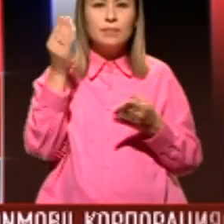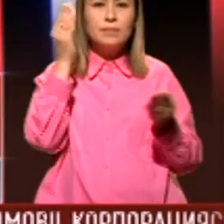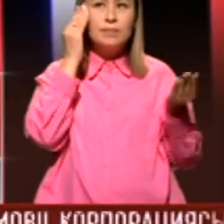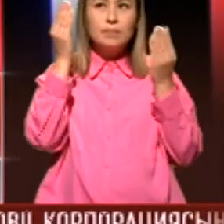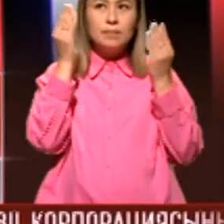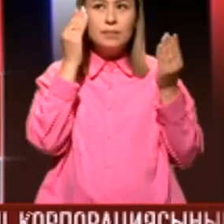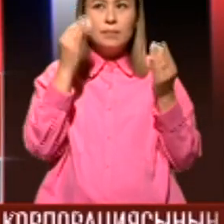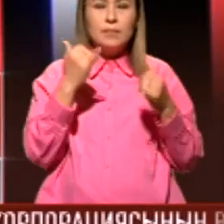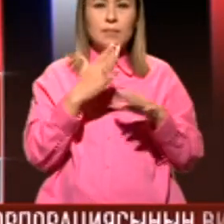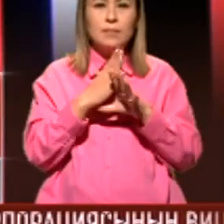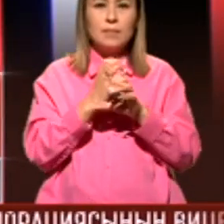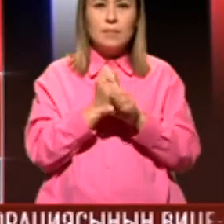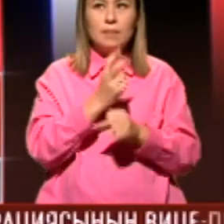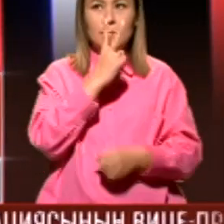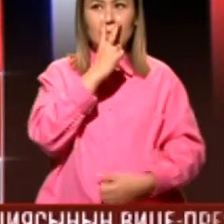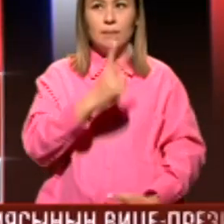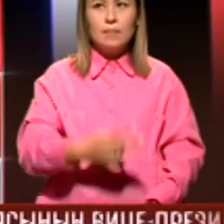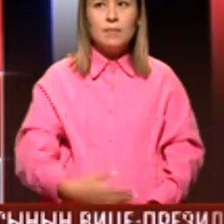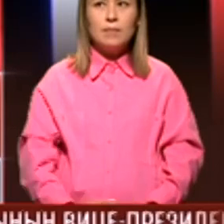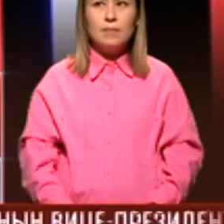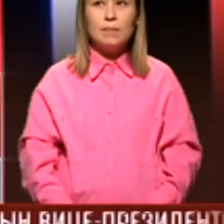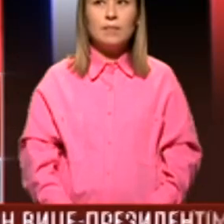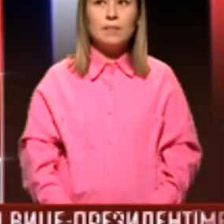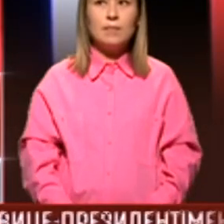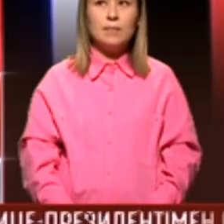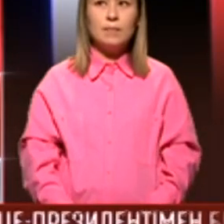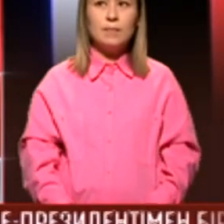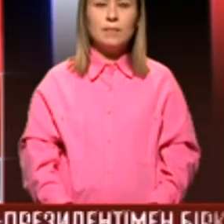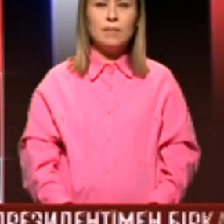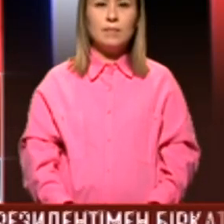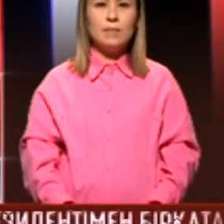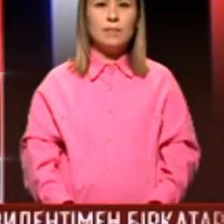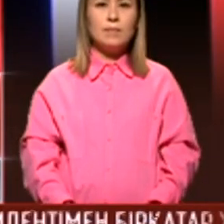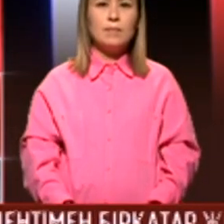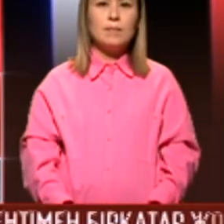экен? Кыскача. Тыңдап.